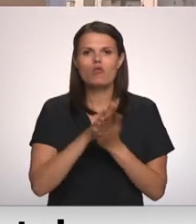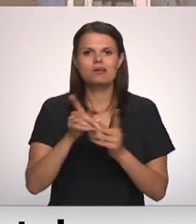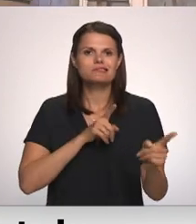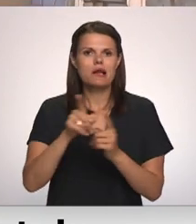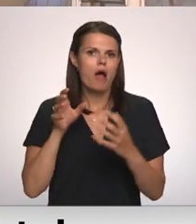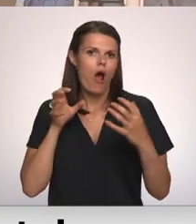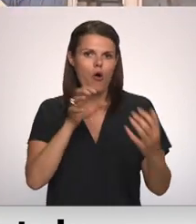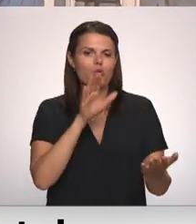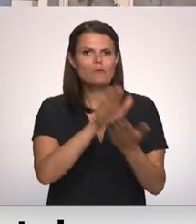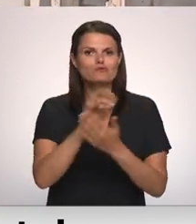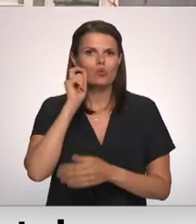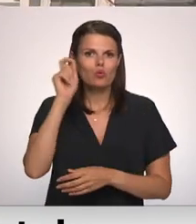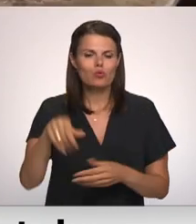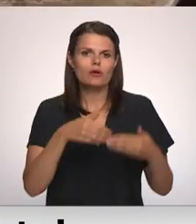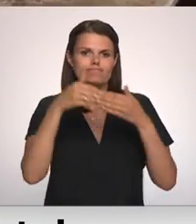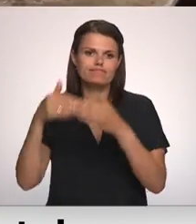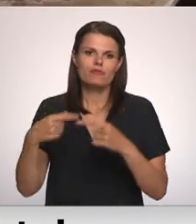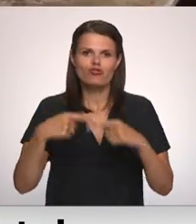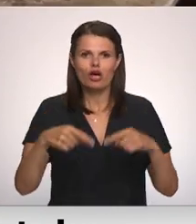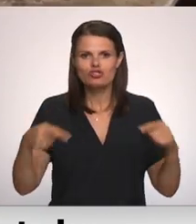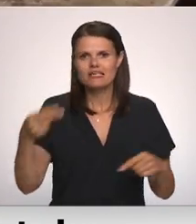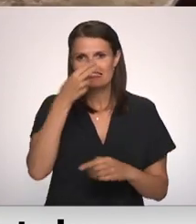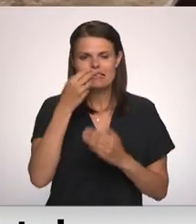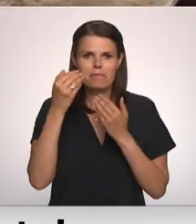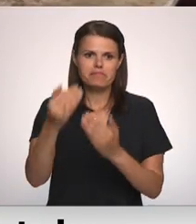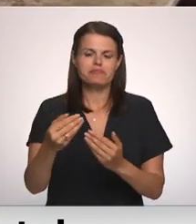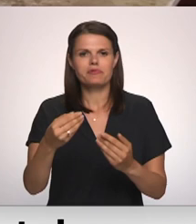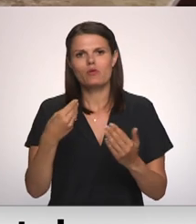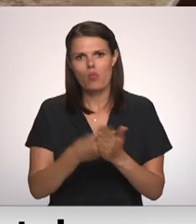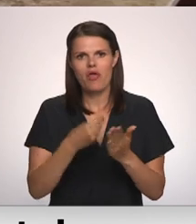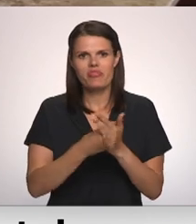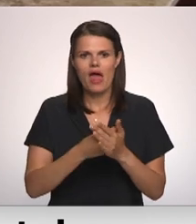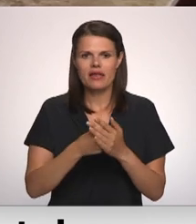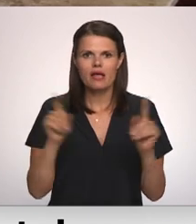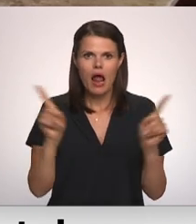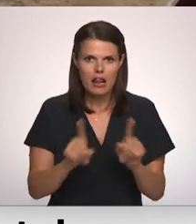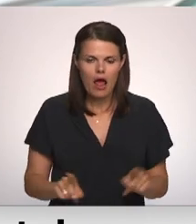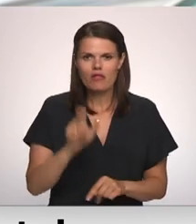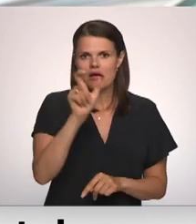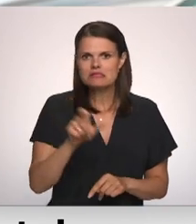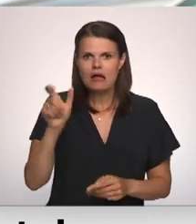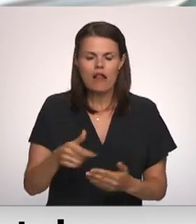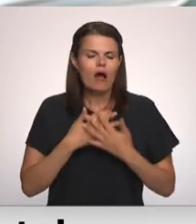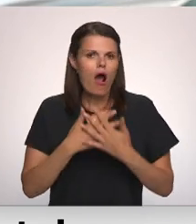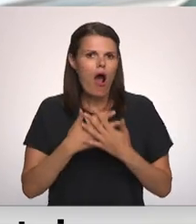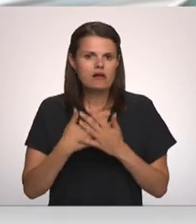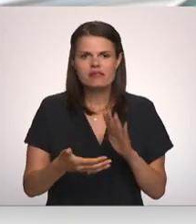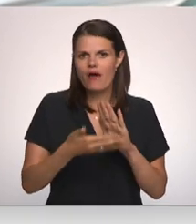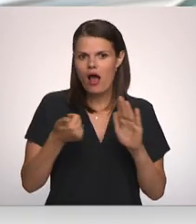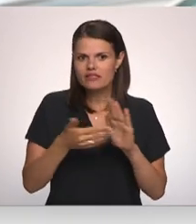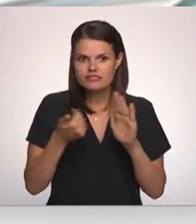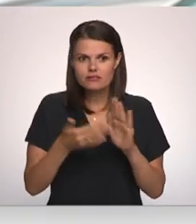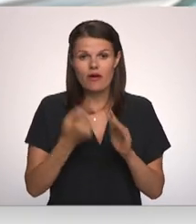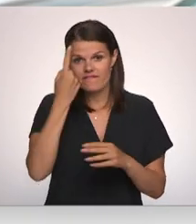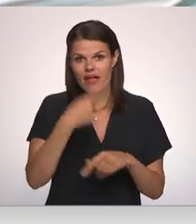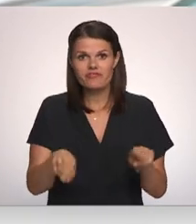kuros Ukraina tiks nogādāt arī dažādu saimniecībā noderīgu lietu krava. Cilvēki bija ļoti, ļoti atsaucīgi, jo viens un tas